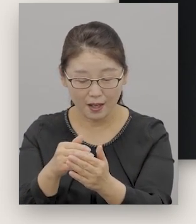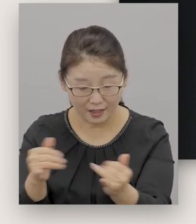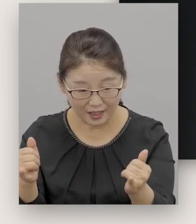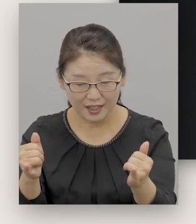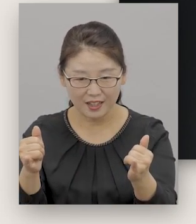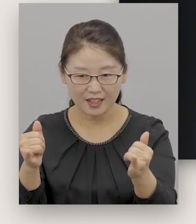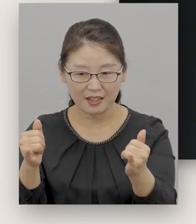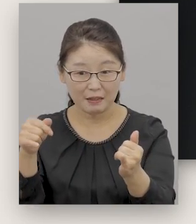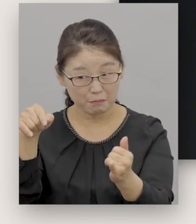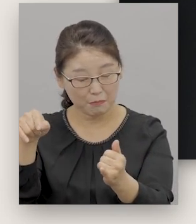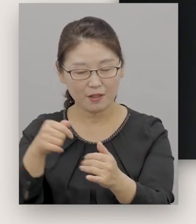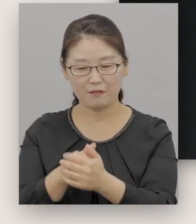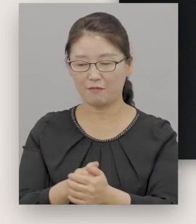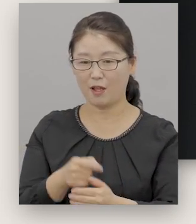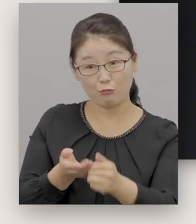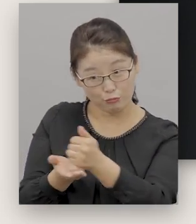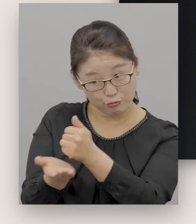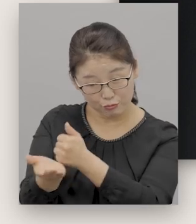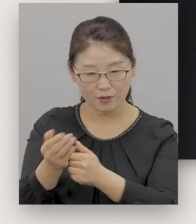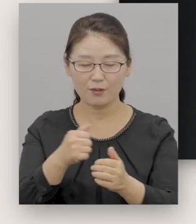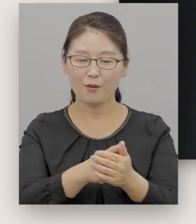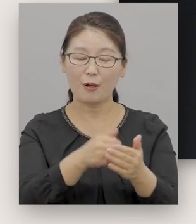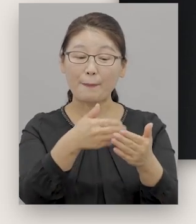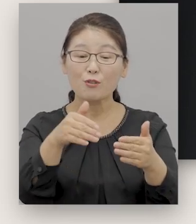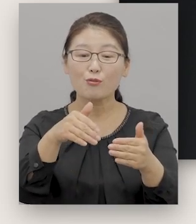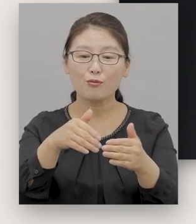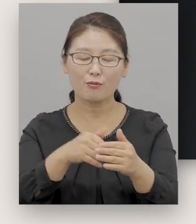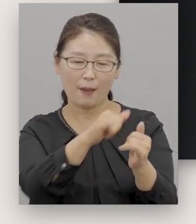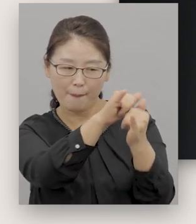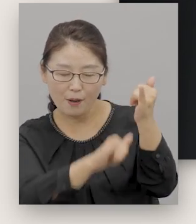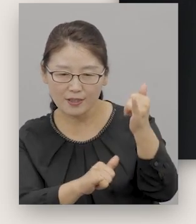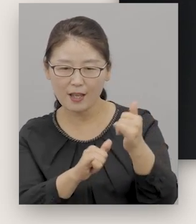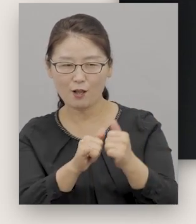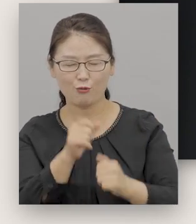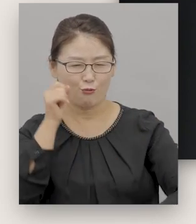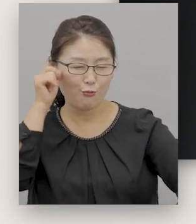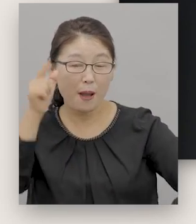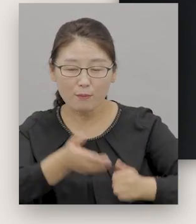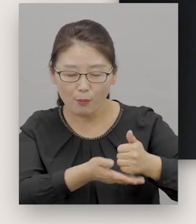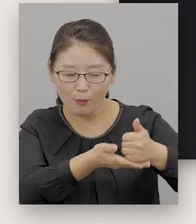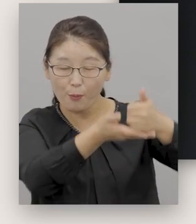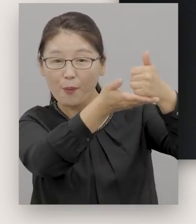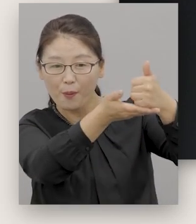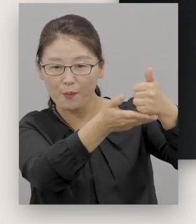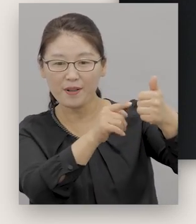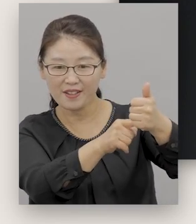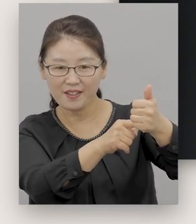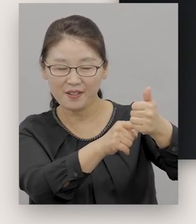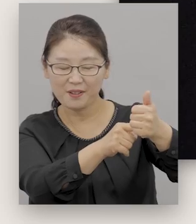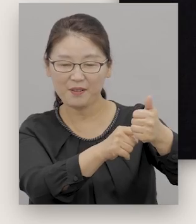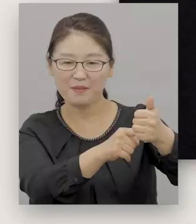작가들에게 미술계의 원로로 또 이제 영웅으로 이제 추앙을 받던 시기입니다. 그럴